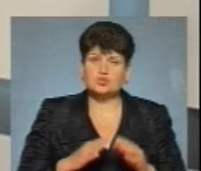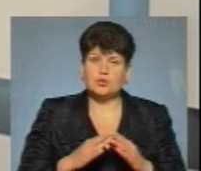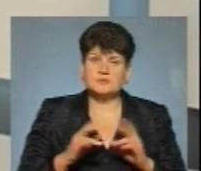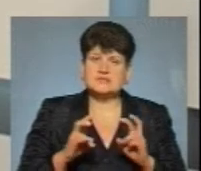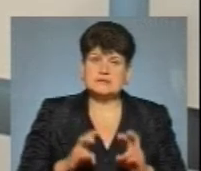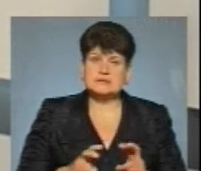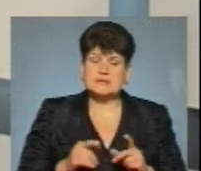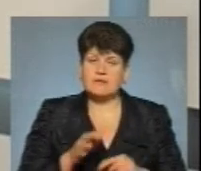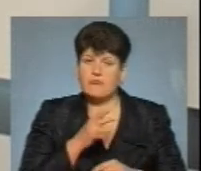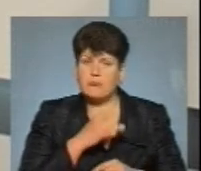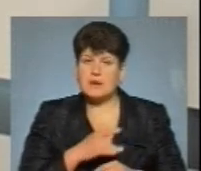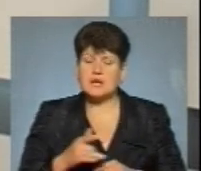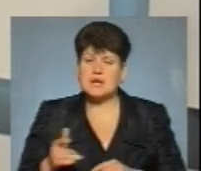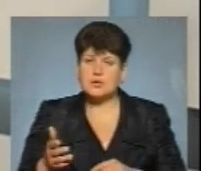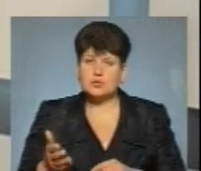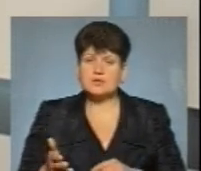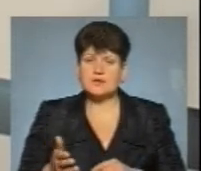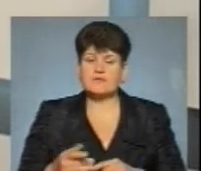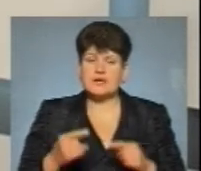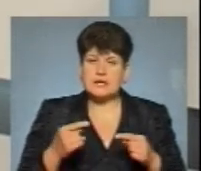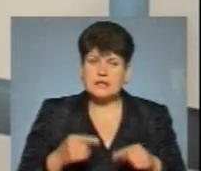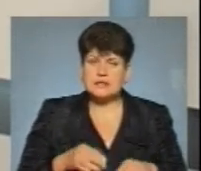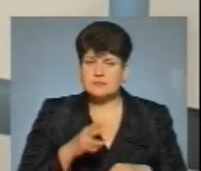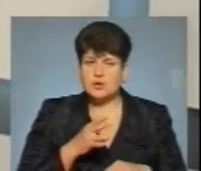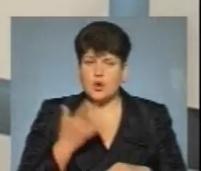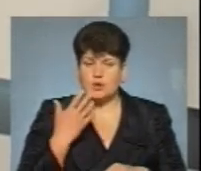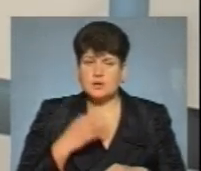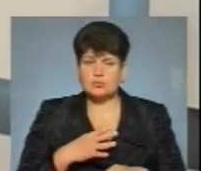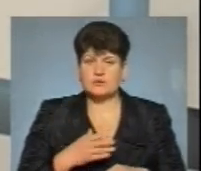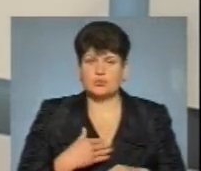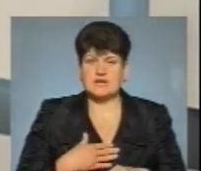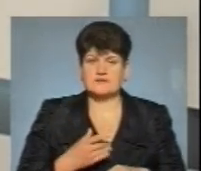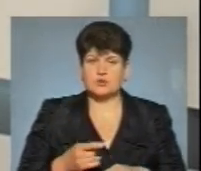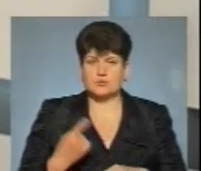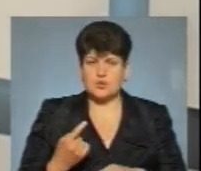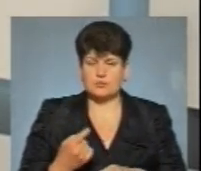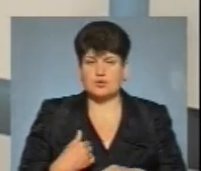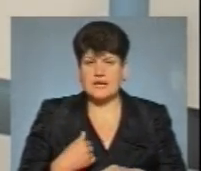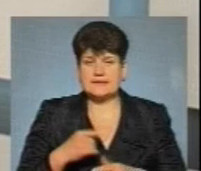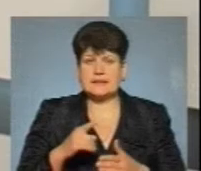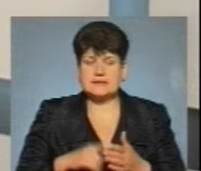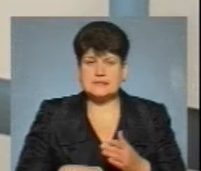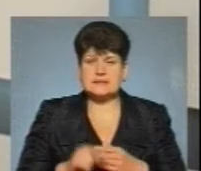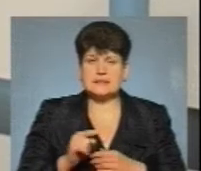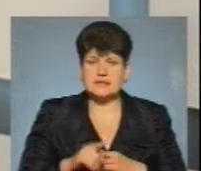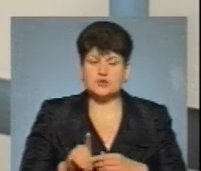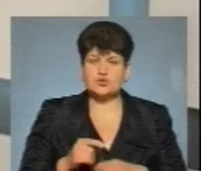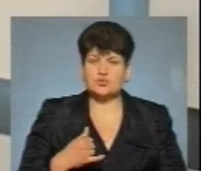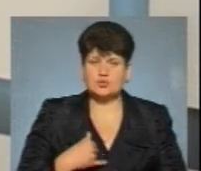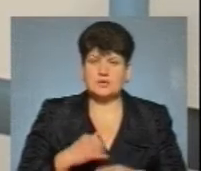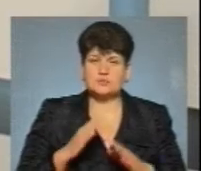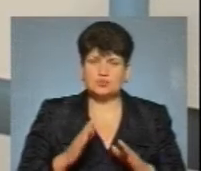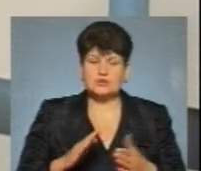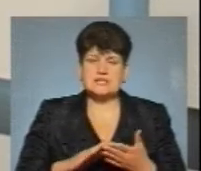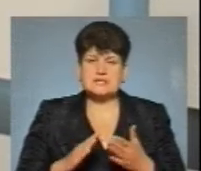вдома у ті періоди, скажімо так, критичні, які були в нас в Тернопільській області. Тому Я надіюся на те, що в нас все ж таки буде